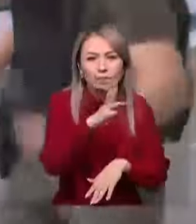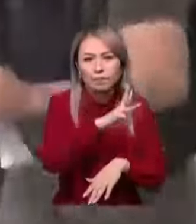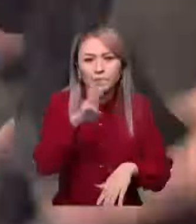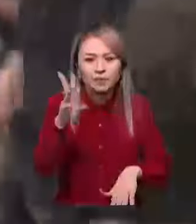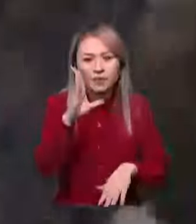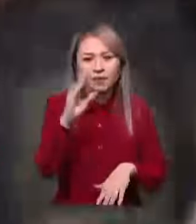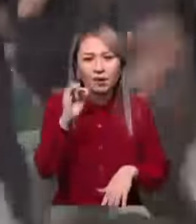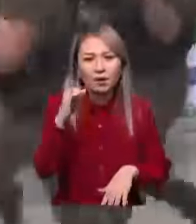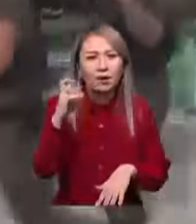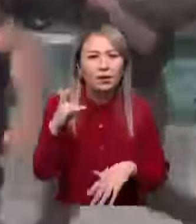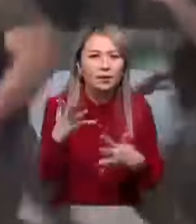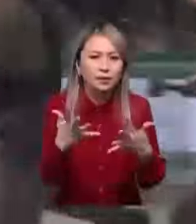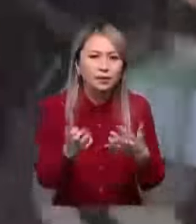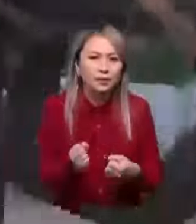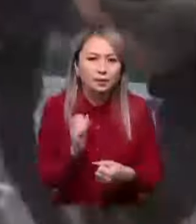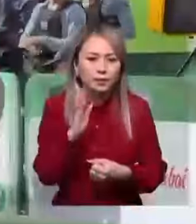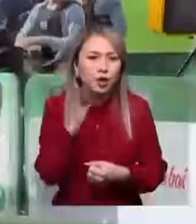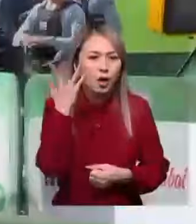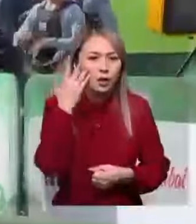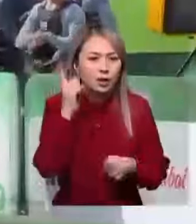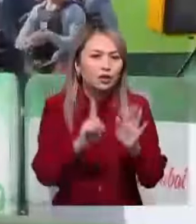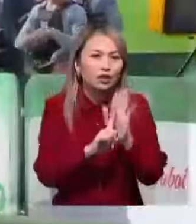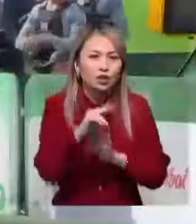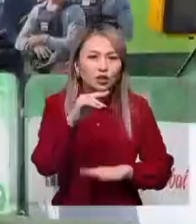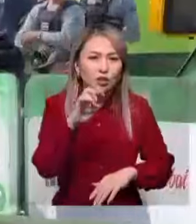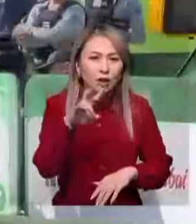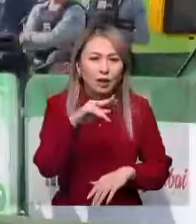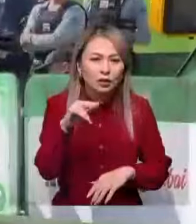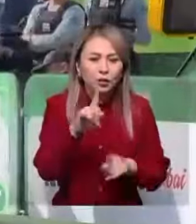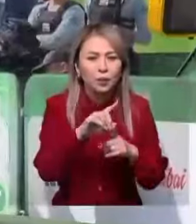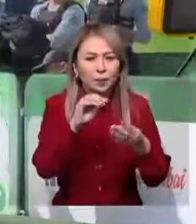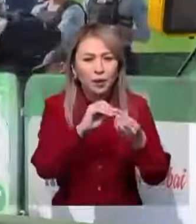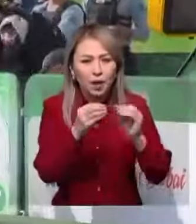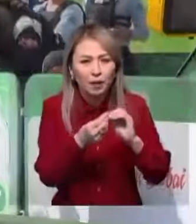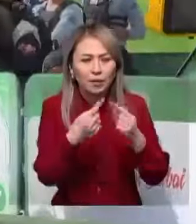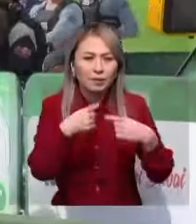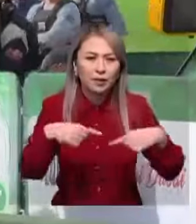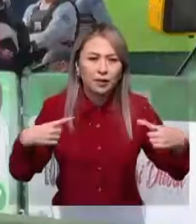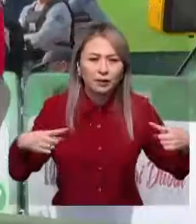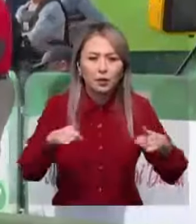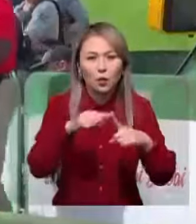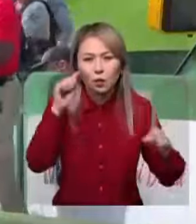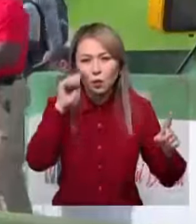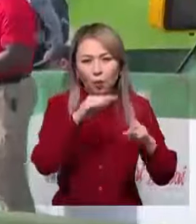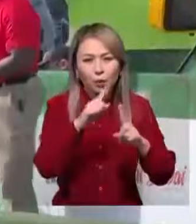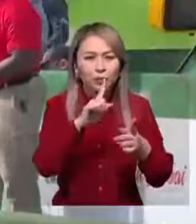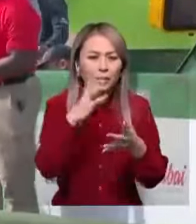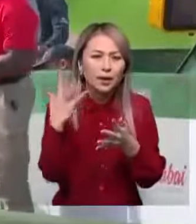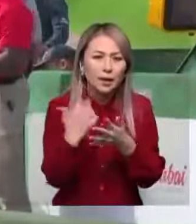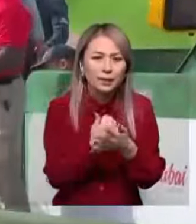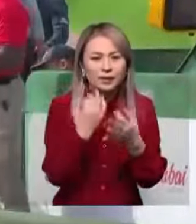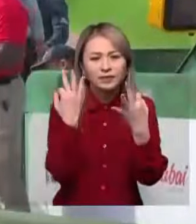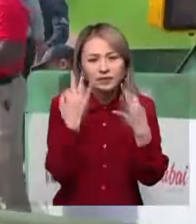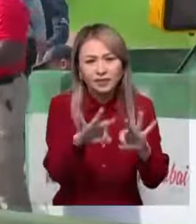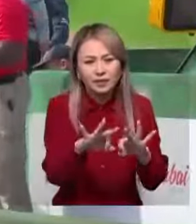дирхамды қанжығасына байлайды. Челлендж басталғалы бері арнайы жасақтар кедергілерді еңсеру, қарудың барлық түрмен нысанаға дөп тию, кепілге алынғандарды